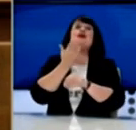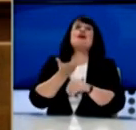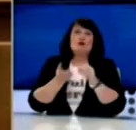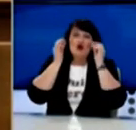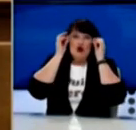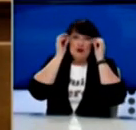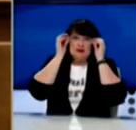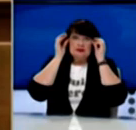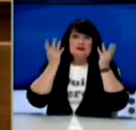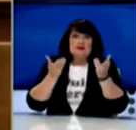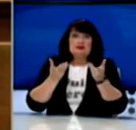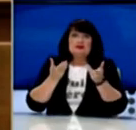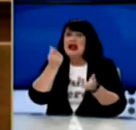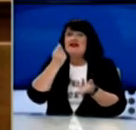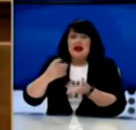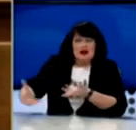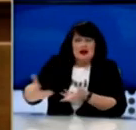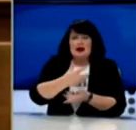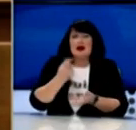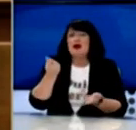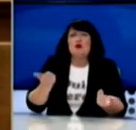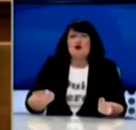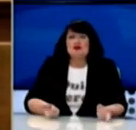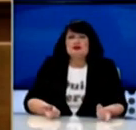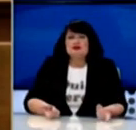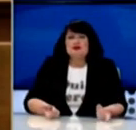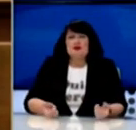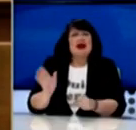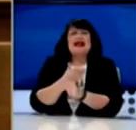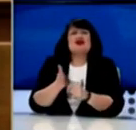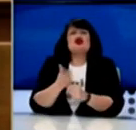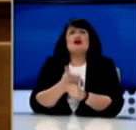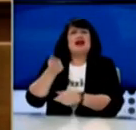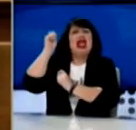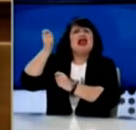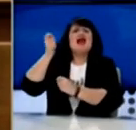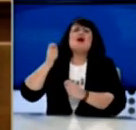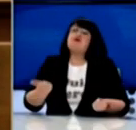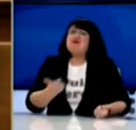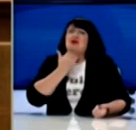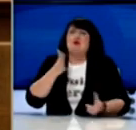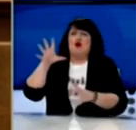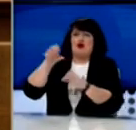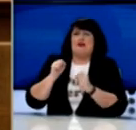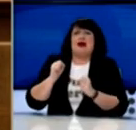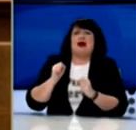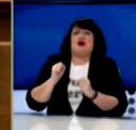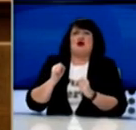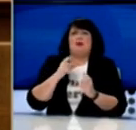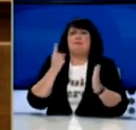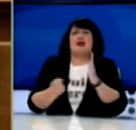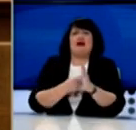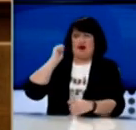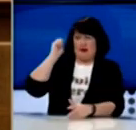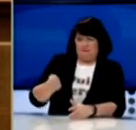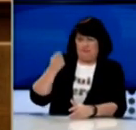καλλιέργειες. Από πού θα εισπράξω λεφτά εγώ? Το καταλαβαίνουμε τι λέω? Δεν σημαίνει εφάπαξ πληρώνω για τη ζημιά την ελιά μια